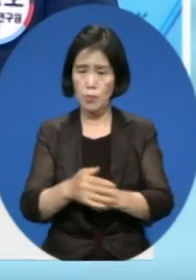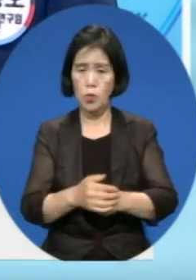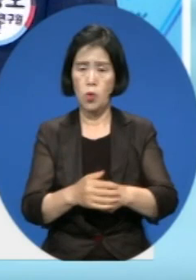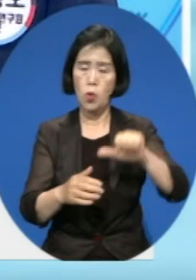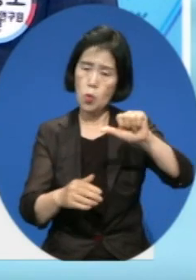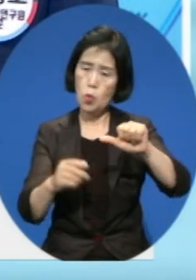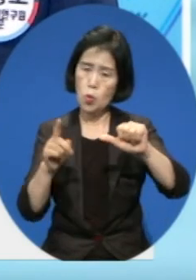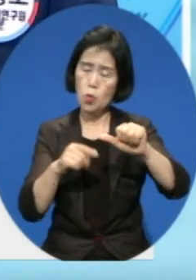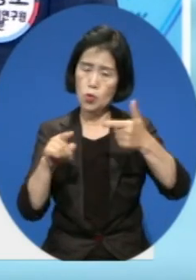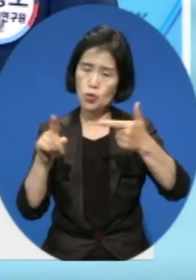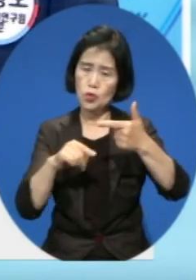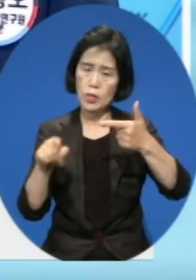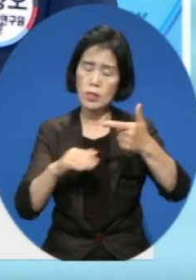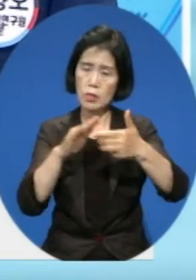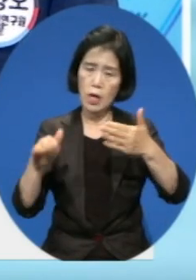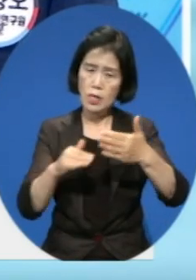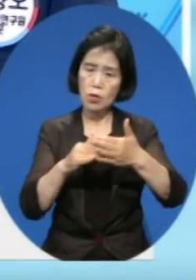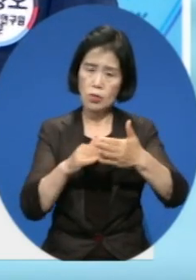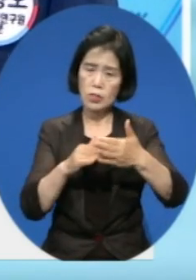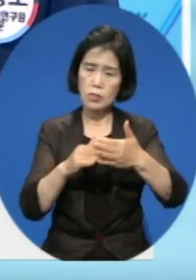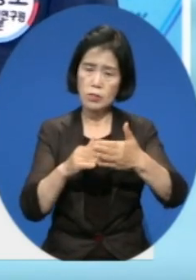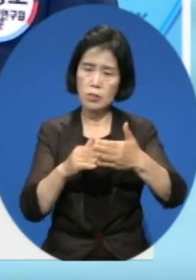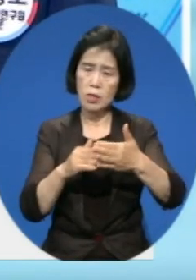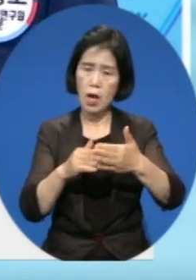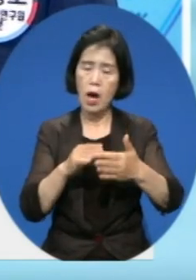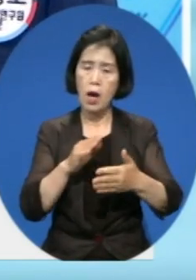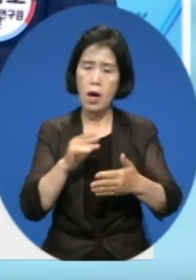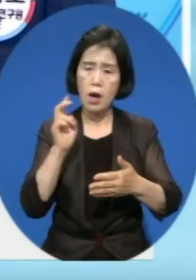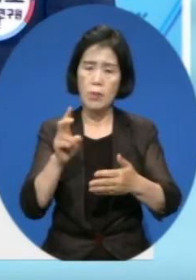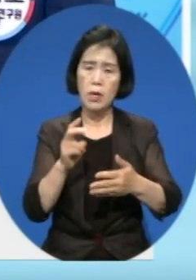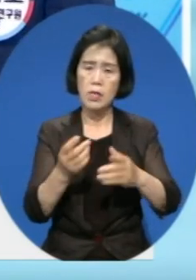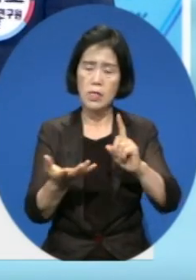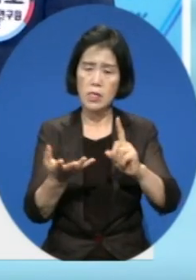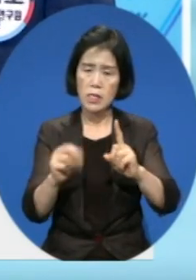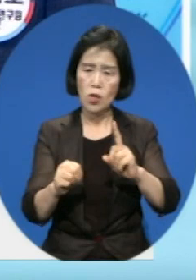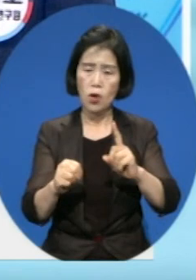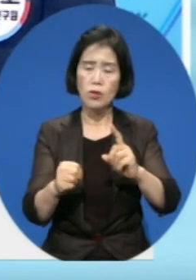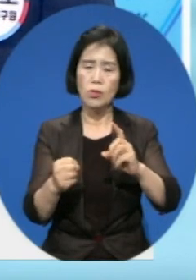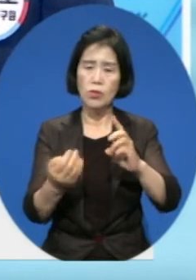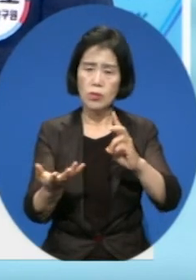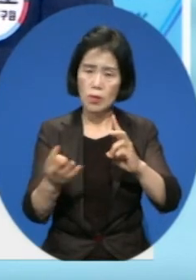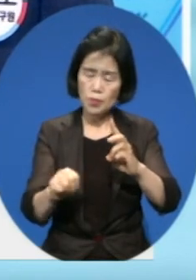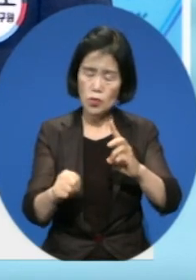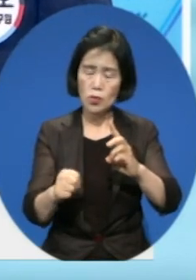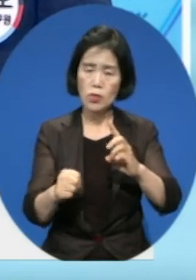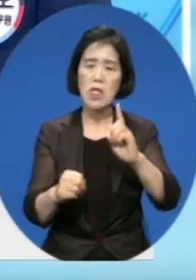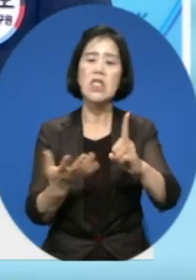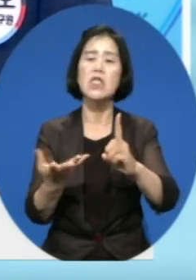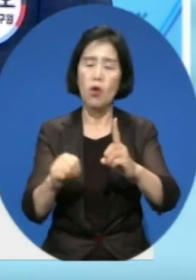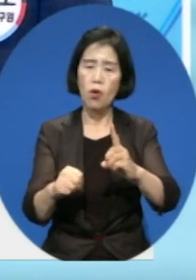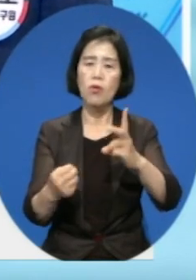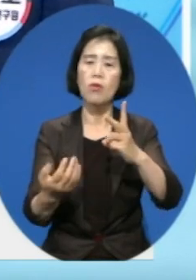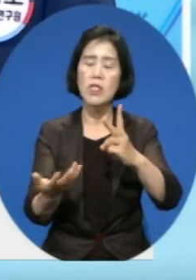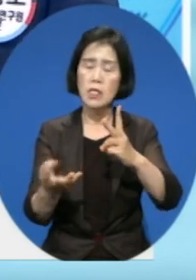6인 가정은요 얼마까지 받을 수 있냐면요 1억 3천에서 1억 5천 소득이 있는데도 80% 밑으로 들어갈 수